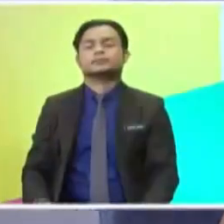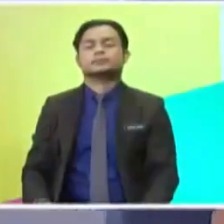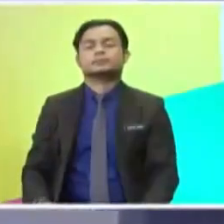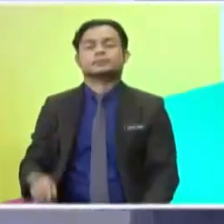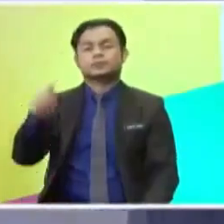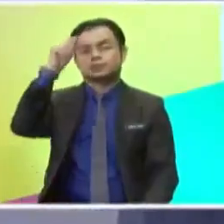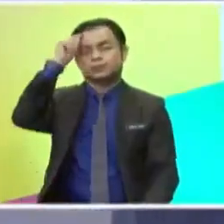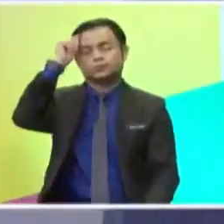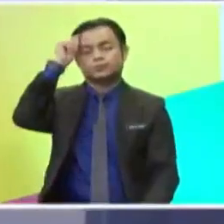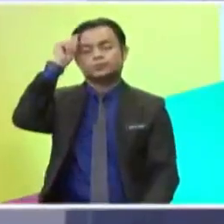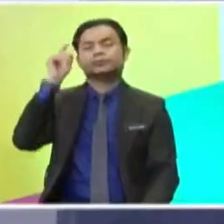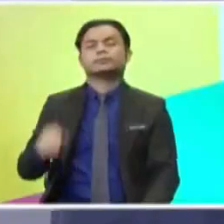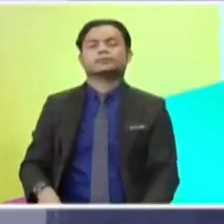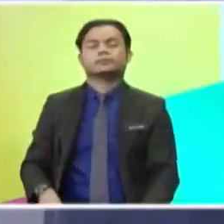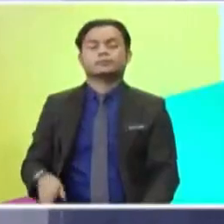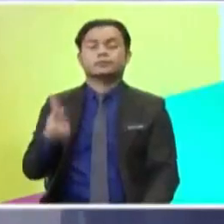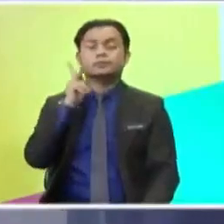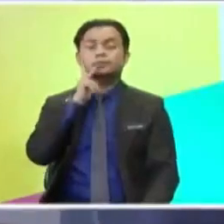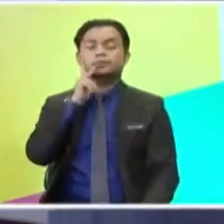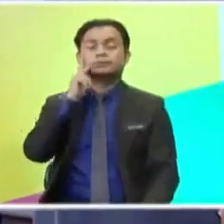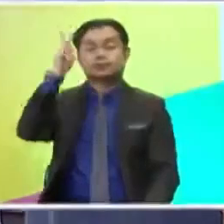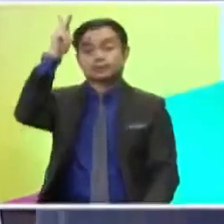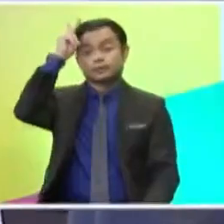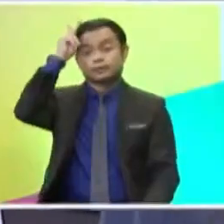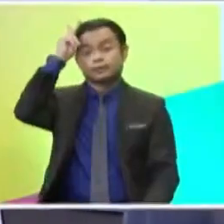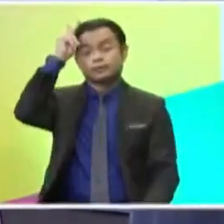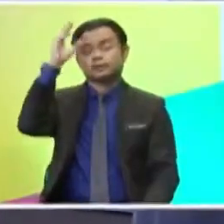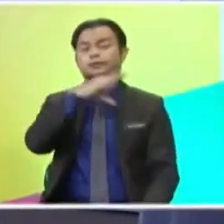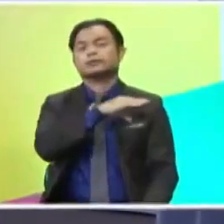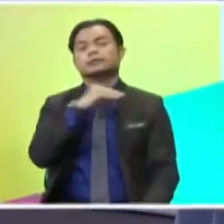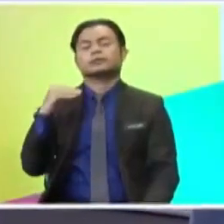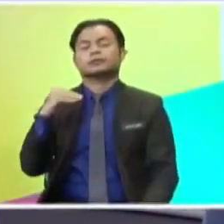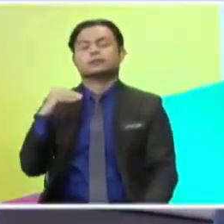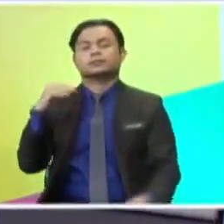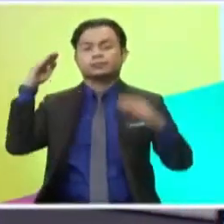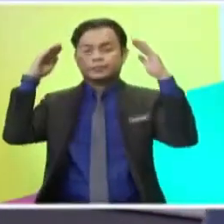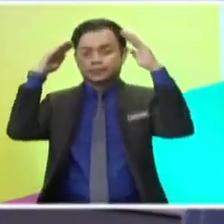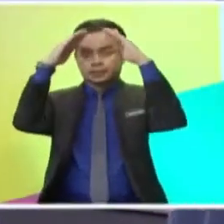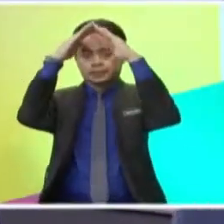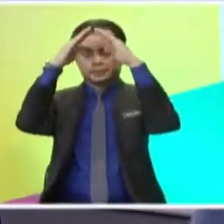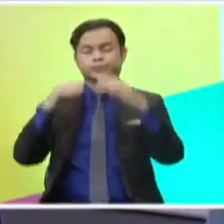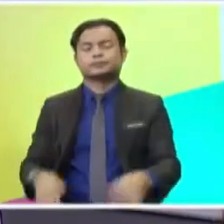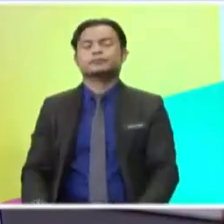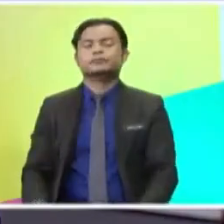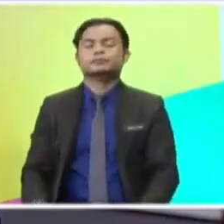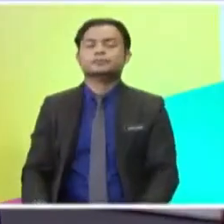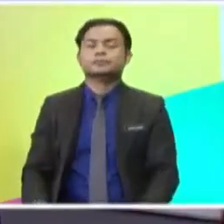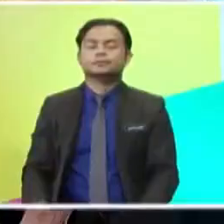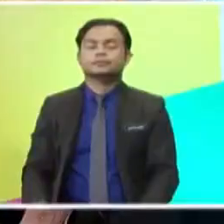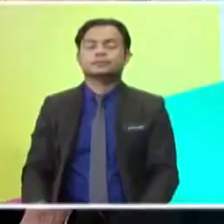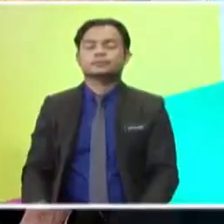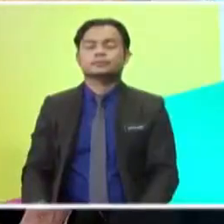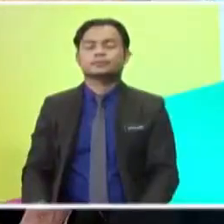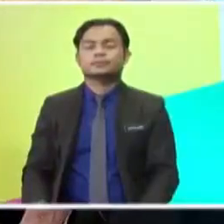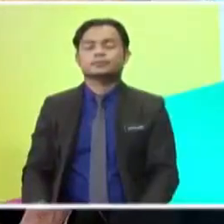Terengganu, Kedah, Kelantan dan Pahang. Okey, sekarang Raja